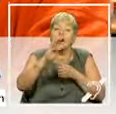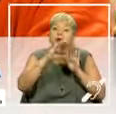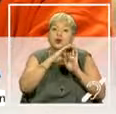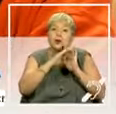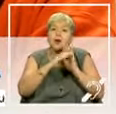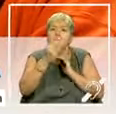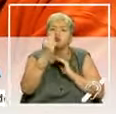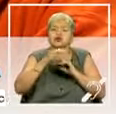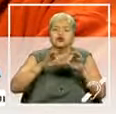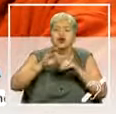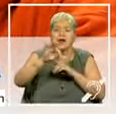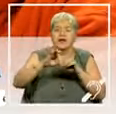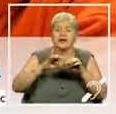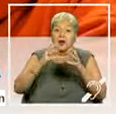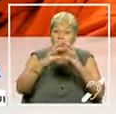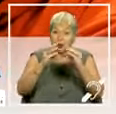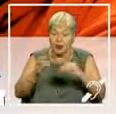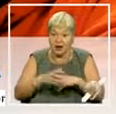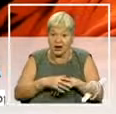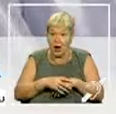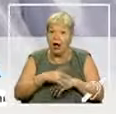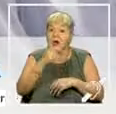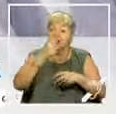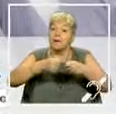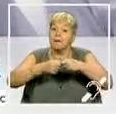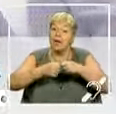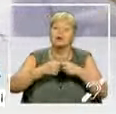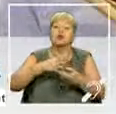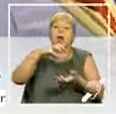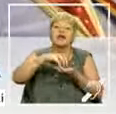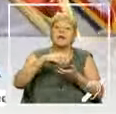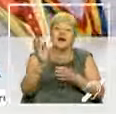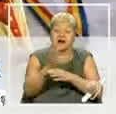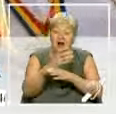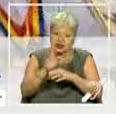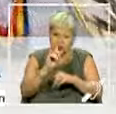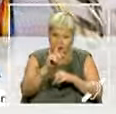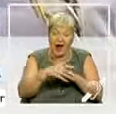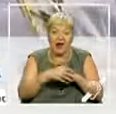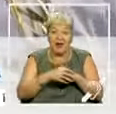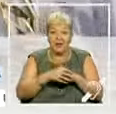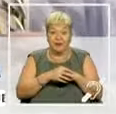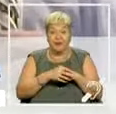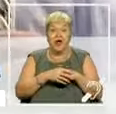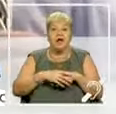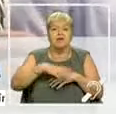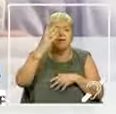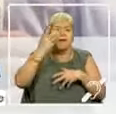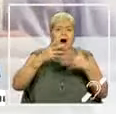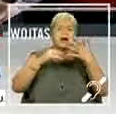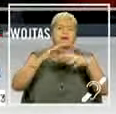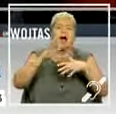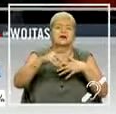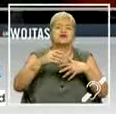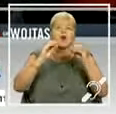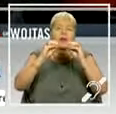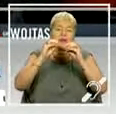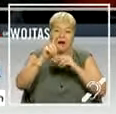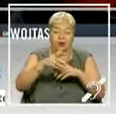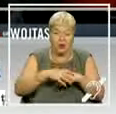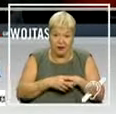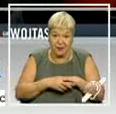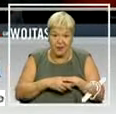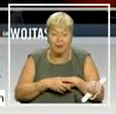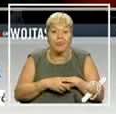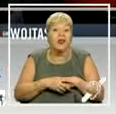buni șahiști din România și este un component de bază al echipei naționale, acolo unde este coleg chiar cu antrenorul său, marele maestru Constantin Lupulescu. David are în